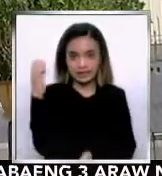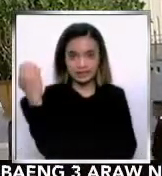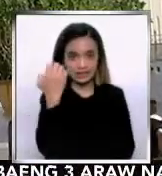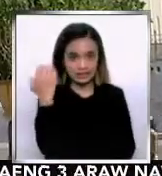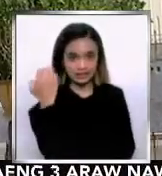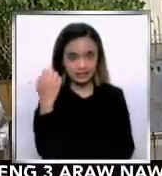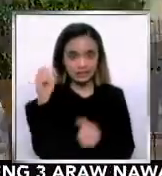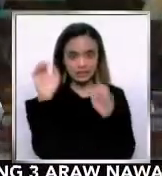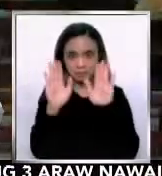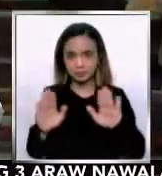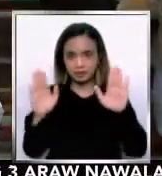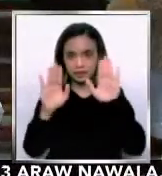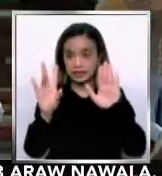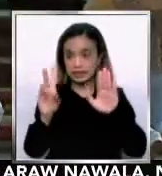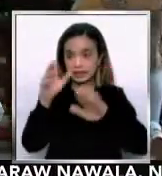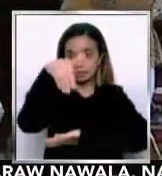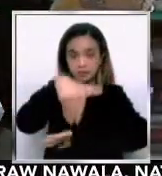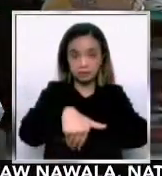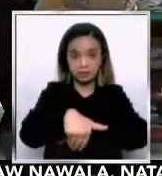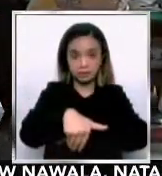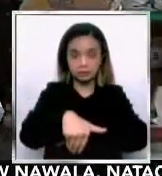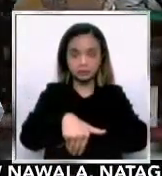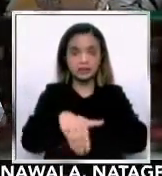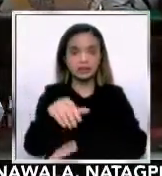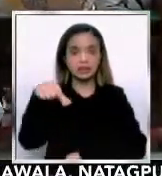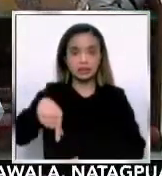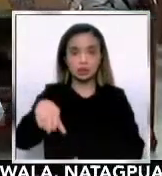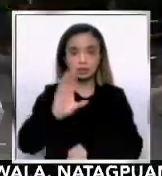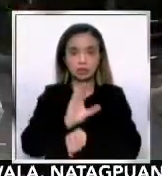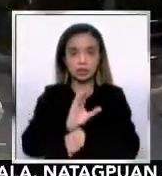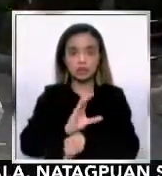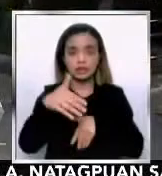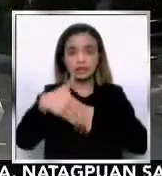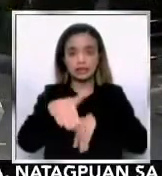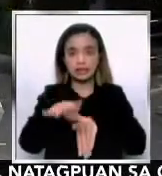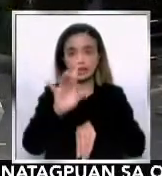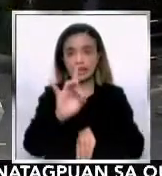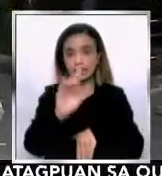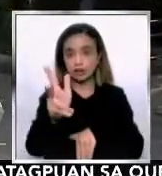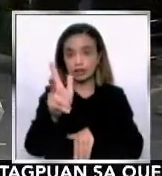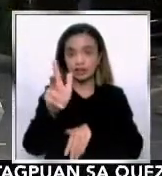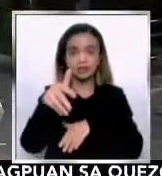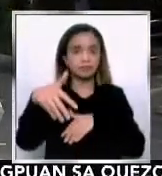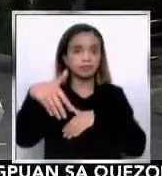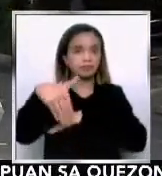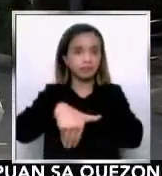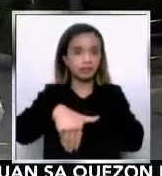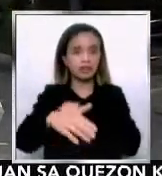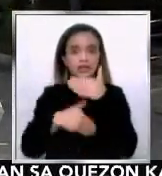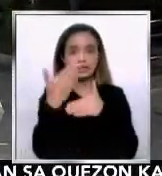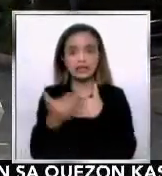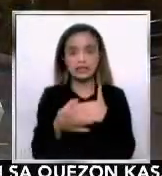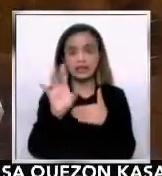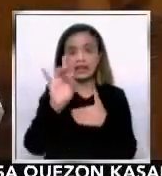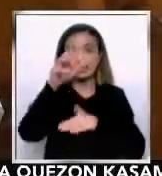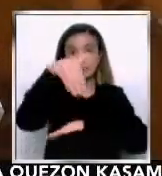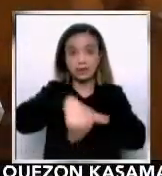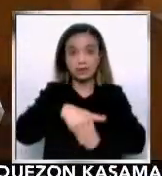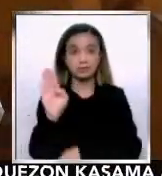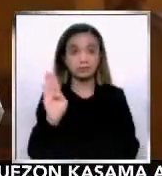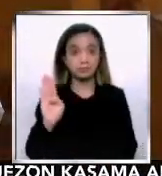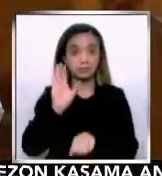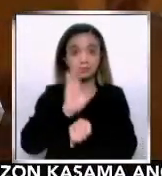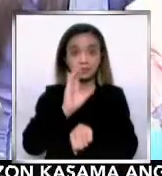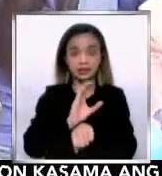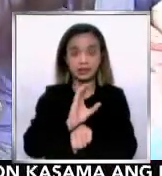Vigil sa Quiapo Church habang 8:30 p.m. ang prosesyon ng salubong. 8 p.m. naman ang Easter Vigil sa Baclaran Church at